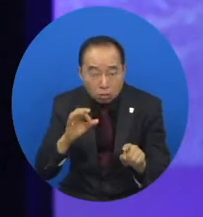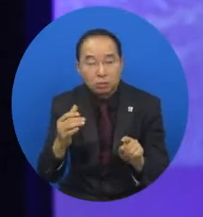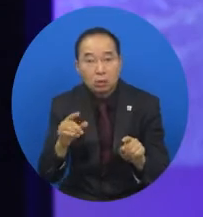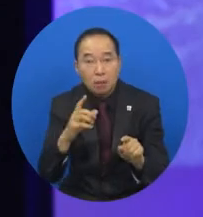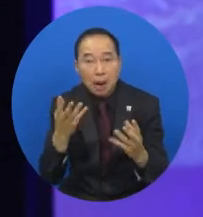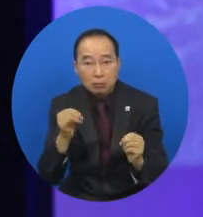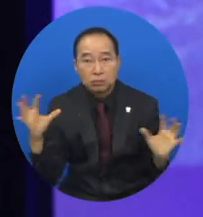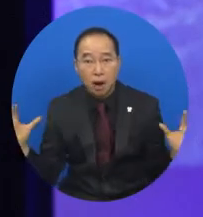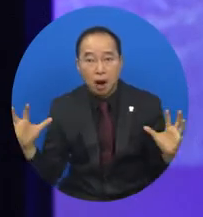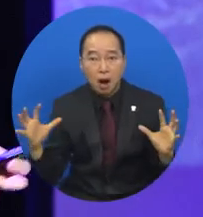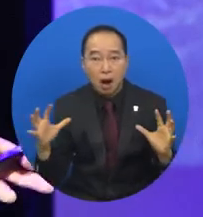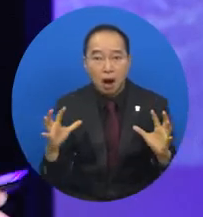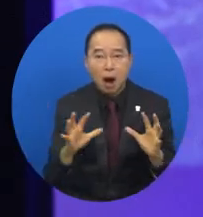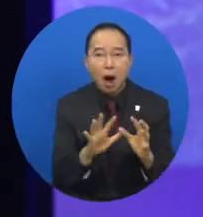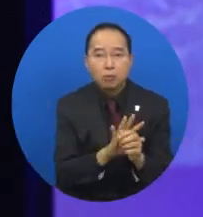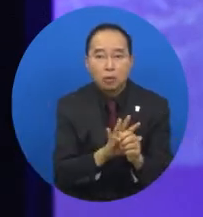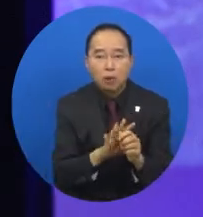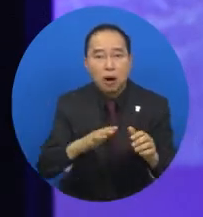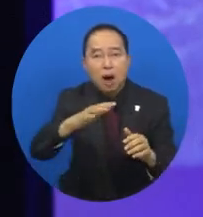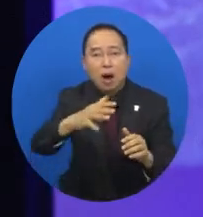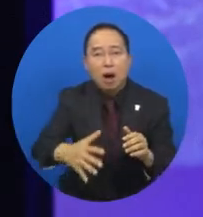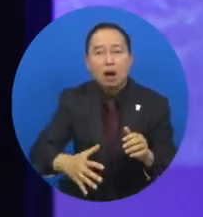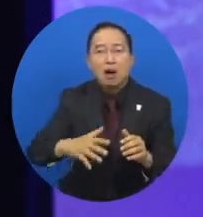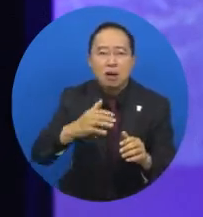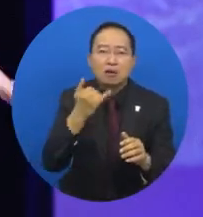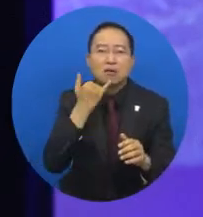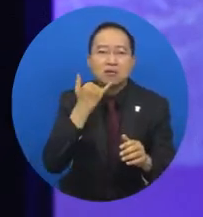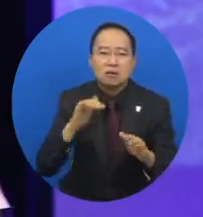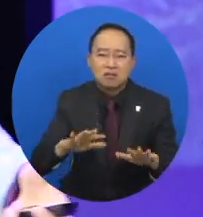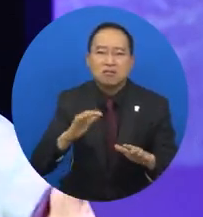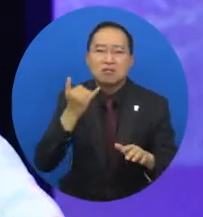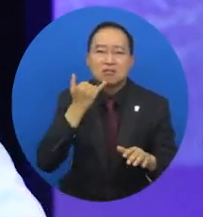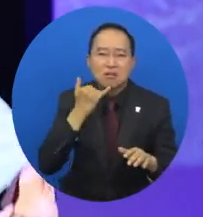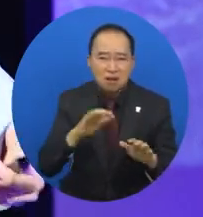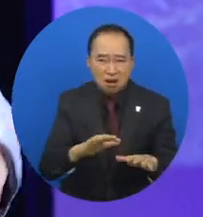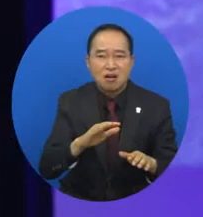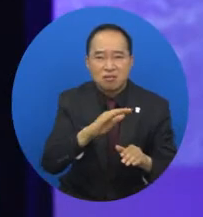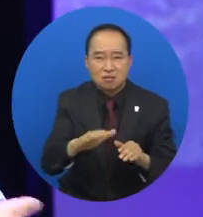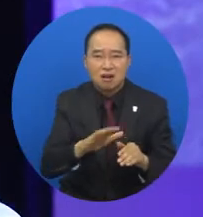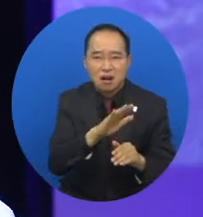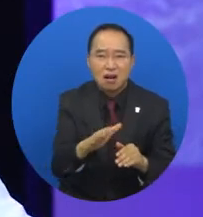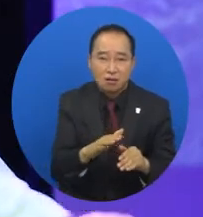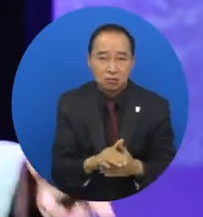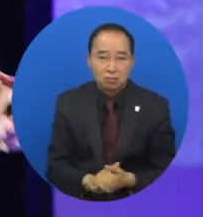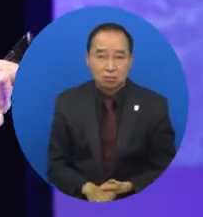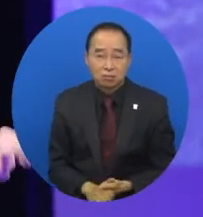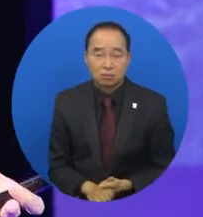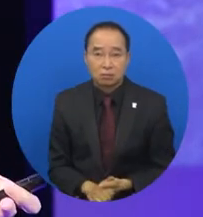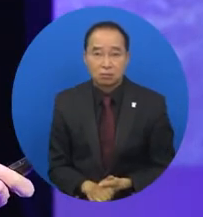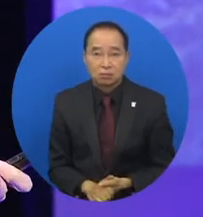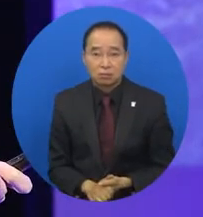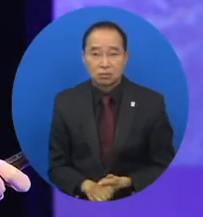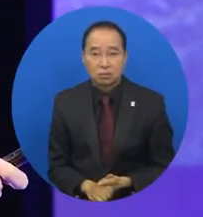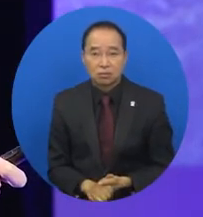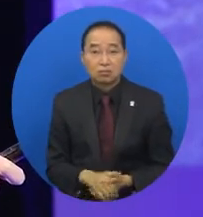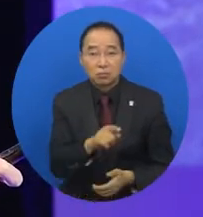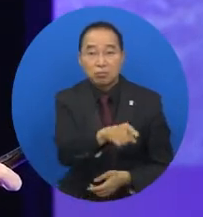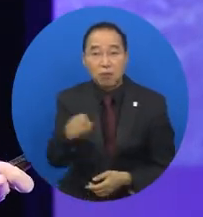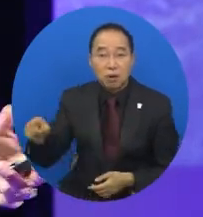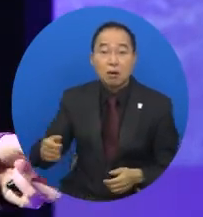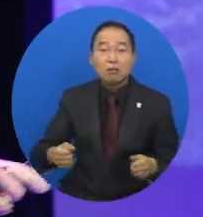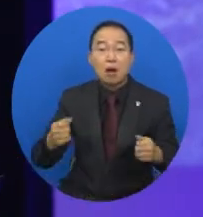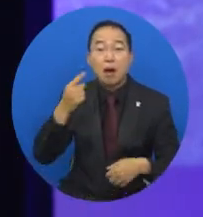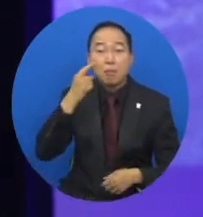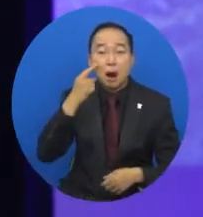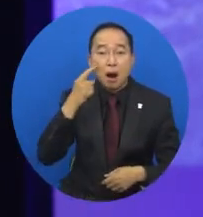현상을 두고 많은 분들이 진짜 이렇게 걸어와도 괜찮아, 지금은 괜찮잖아 이러면서 쓰다듬어주고